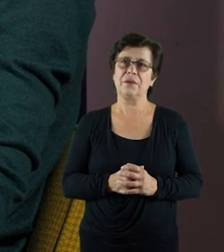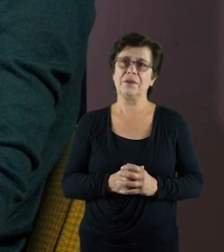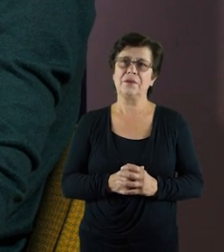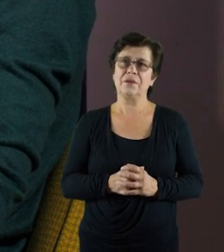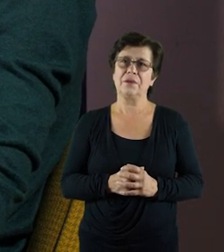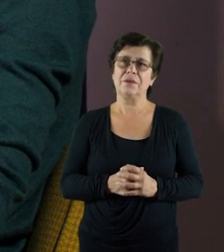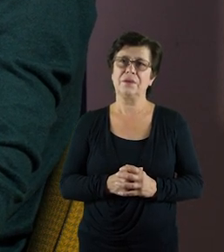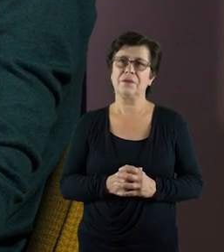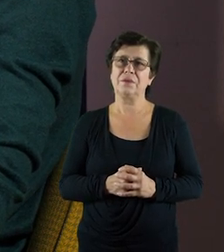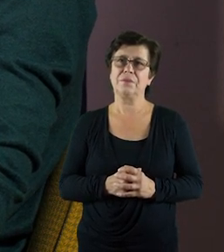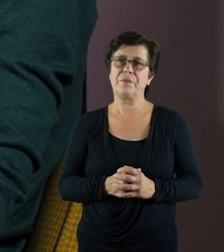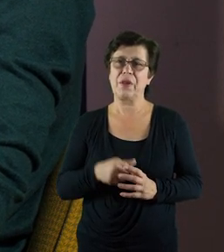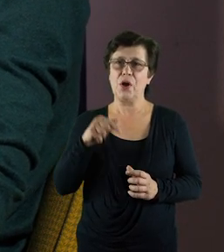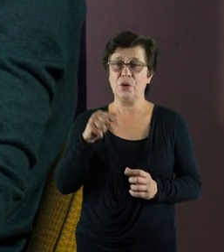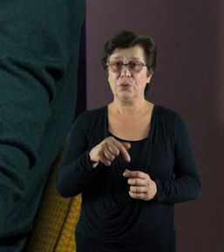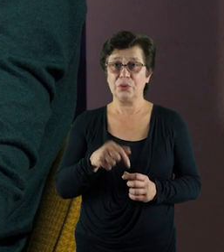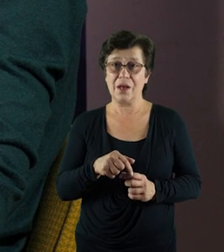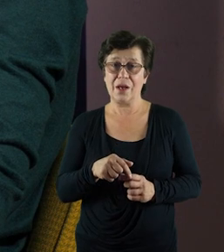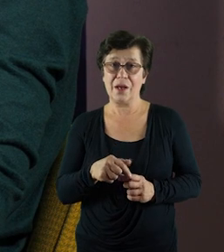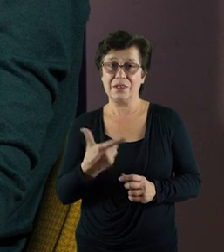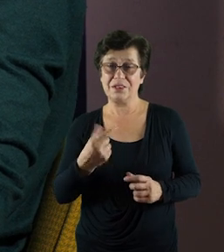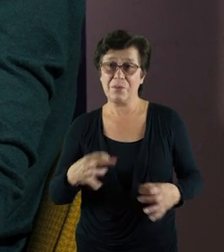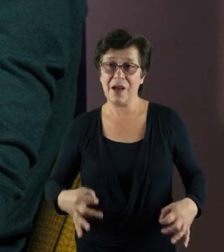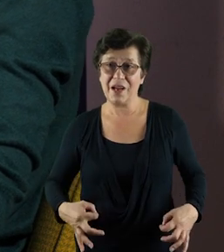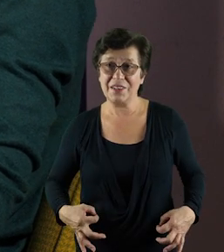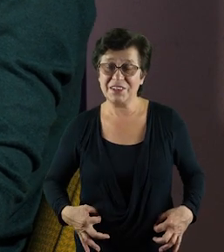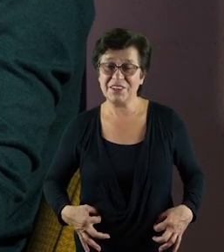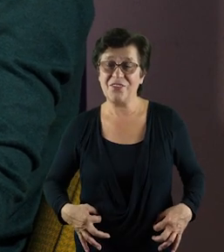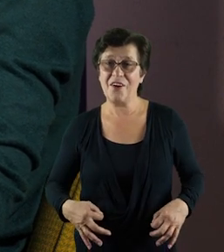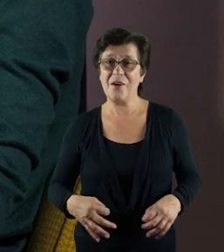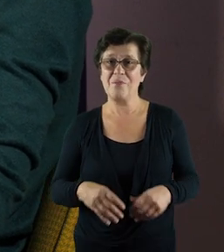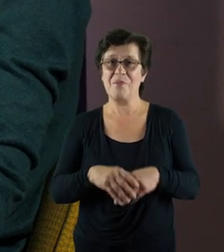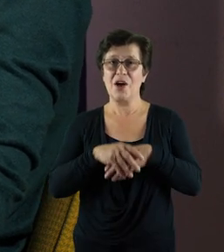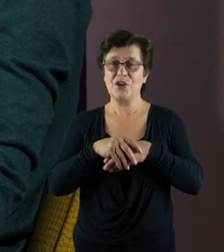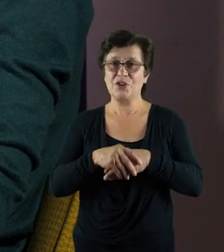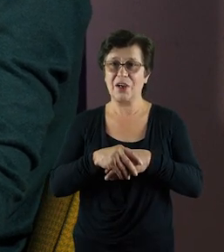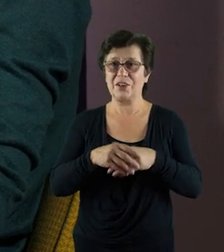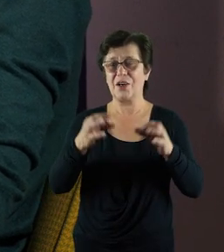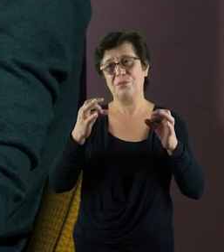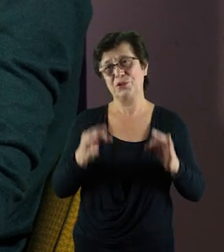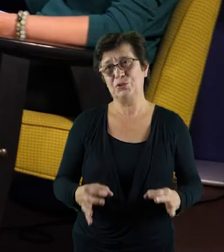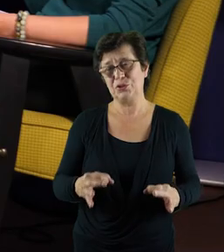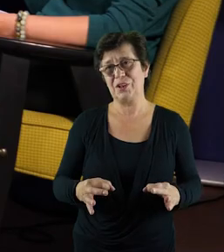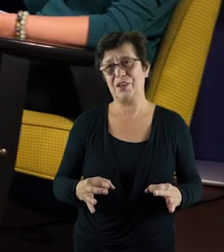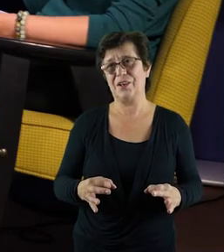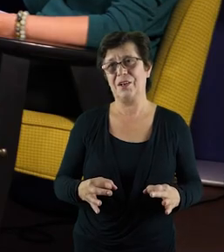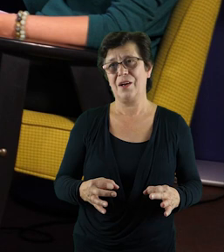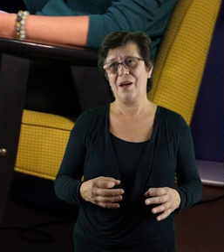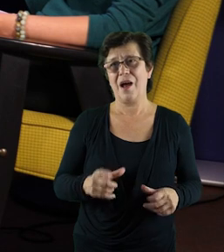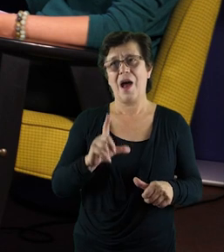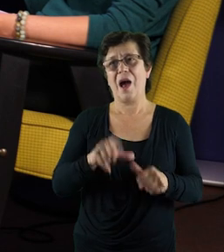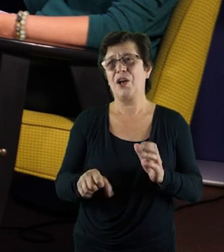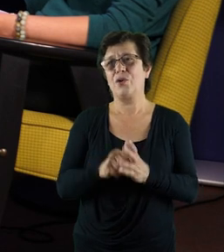I tutaj z Państwem się żegnam dzisiaj, ale tak właściwie do końca się nie